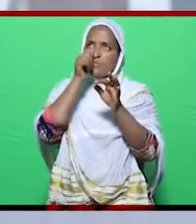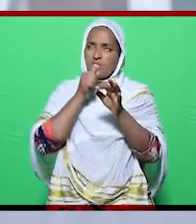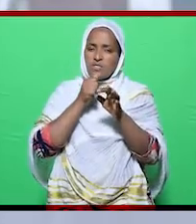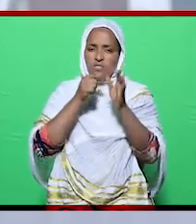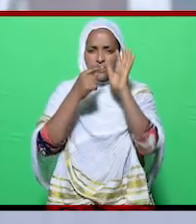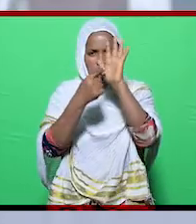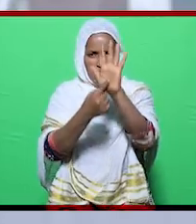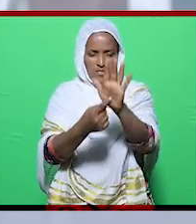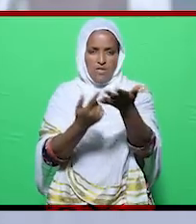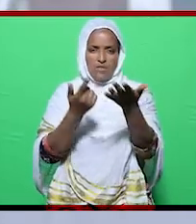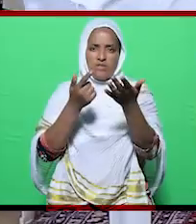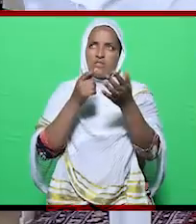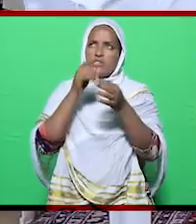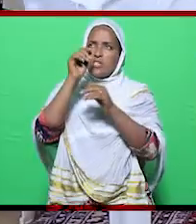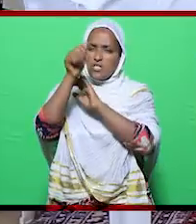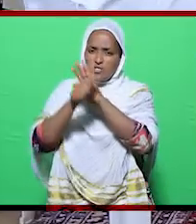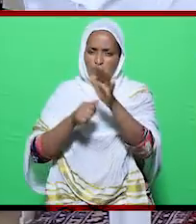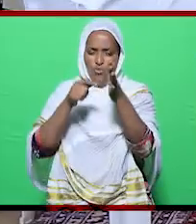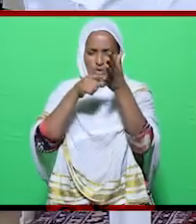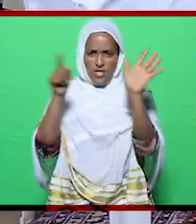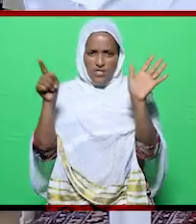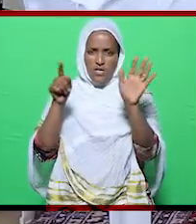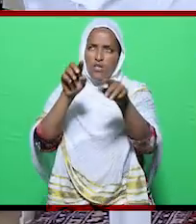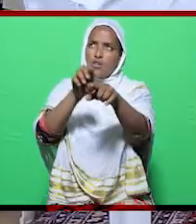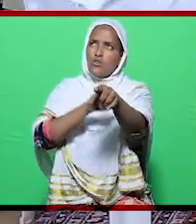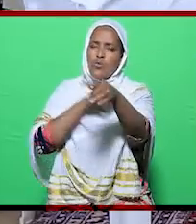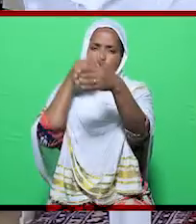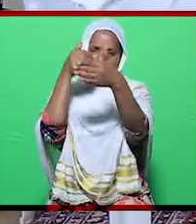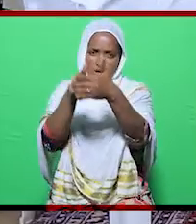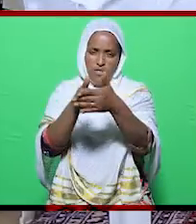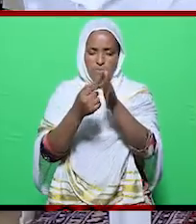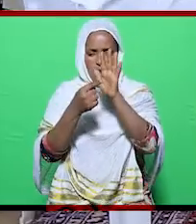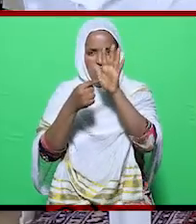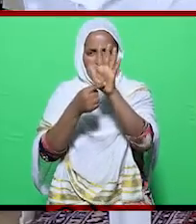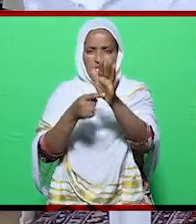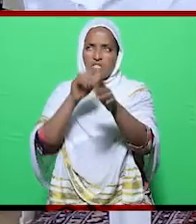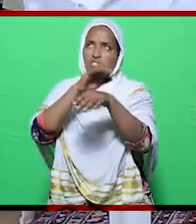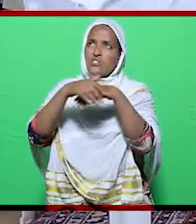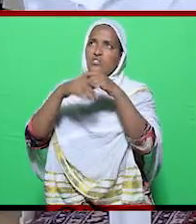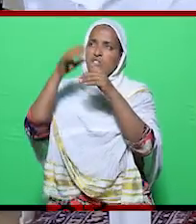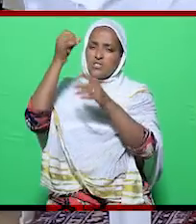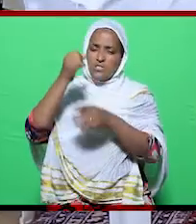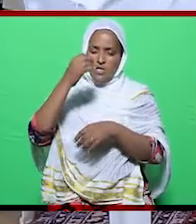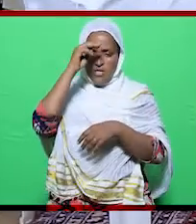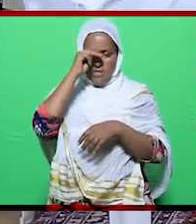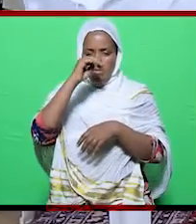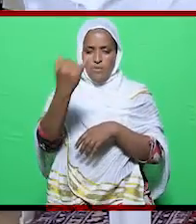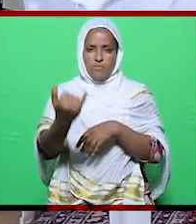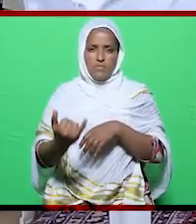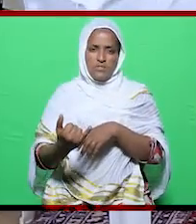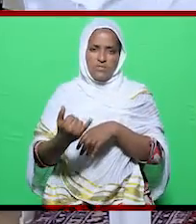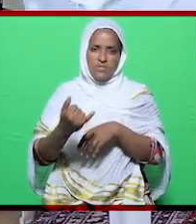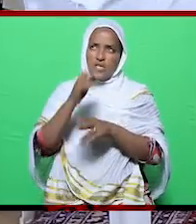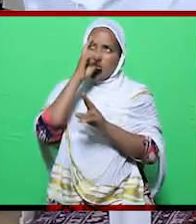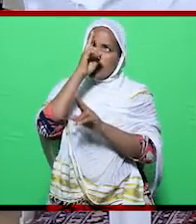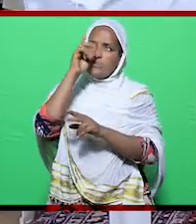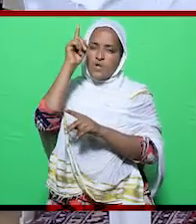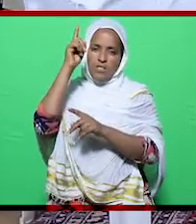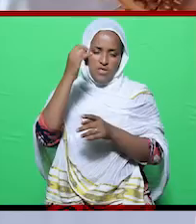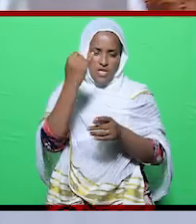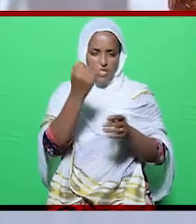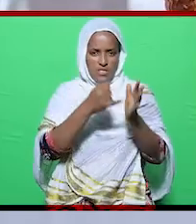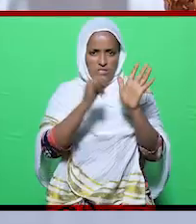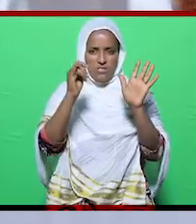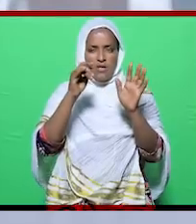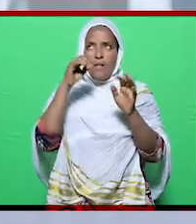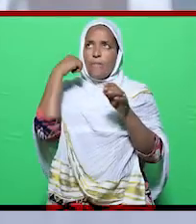እንገልጽ፣ ምስጢርክን እንዳሳይ የተሰወረውን ገልጠህ የራቀውን አቅርበህ አሳይኝ፣ እጄን ይዘህ ተጠበብበት፣